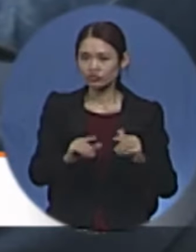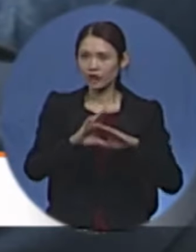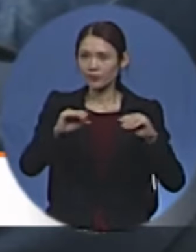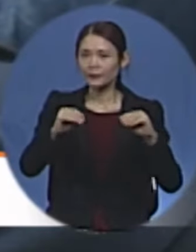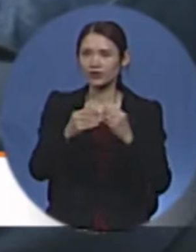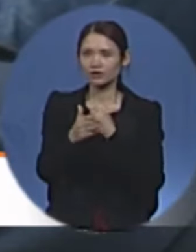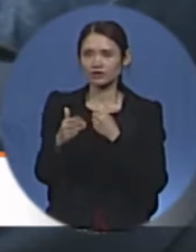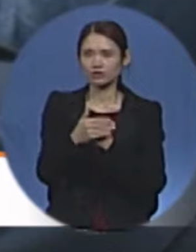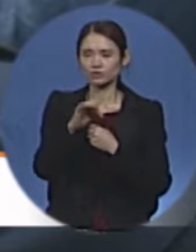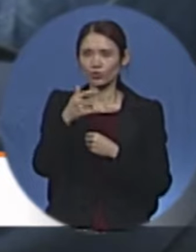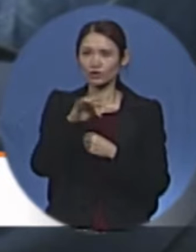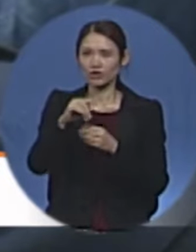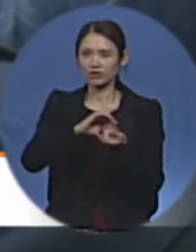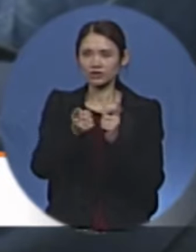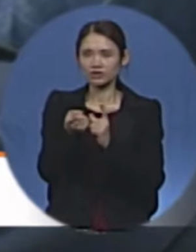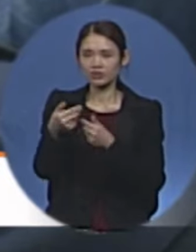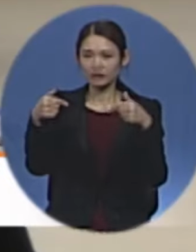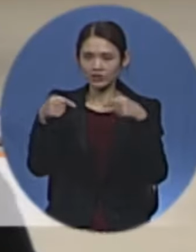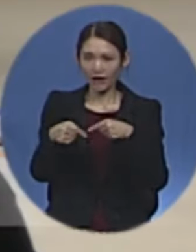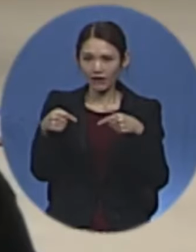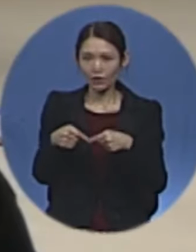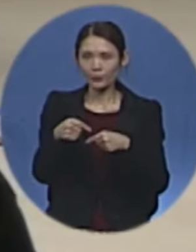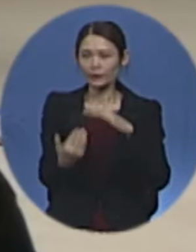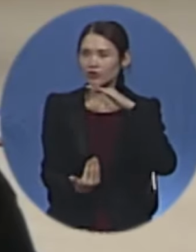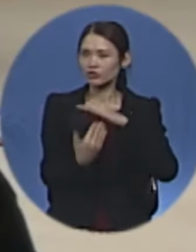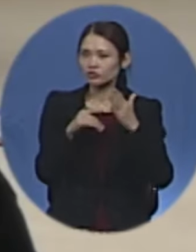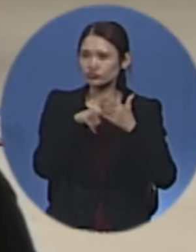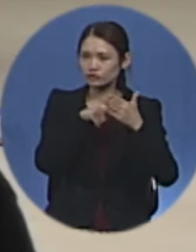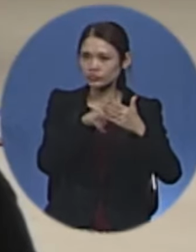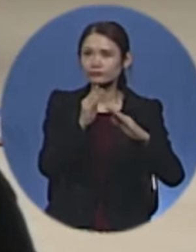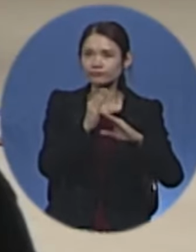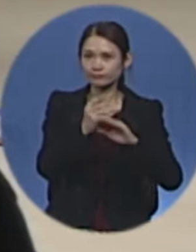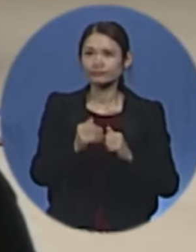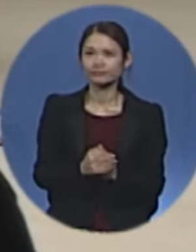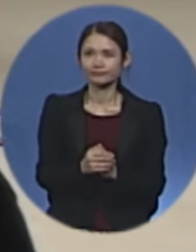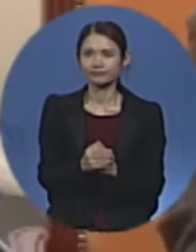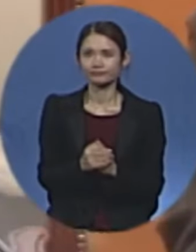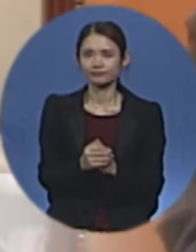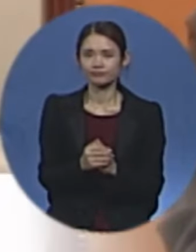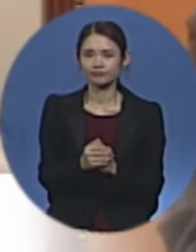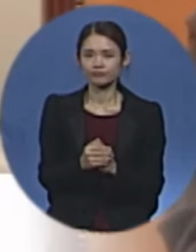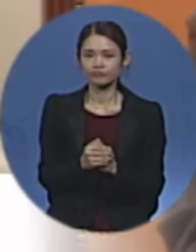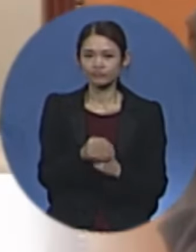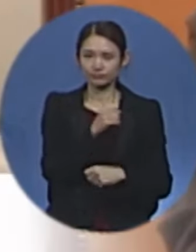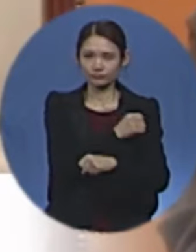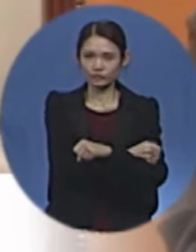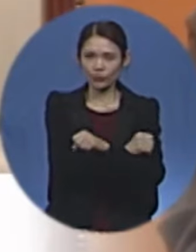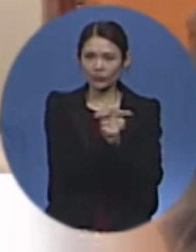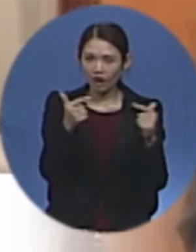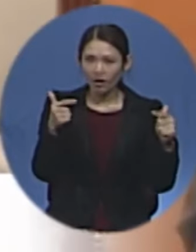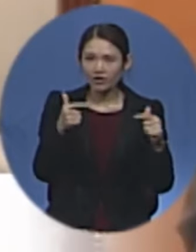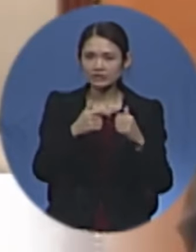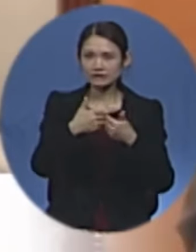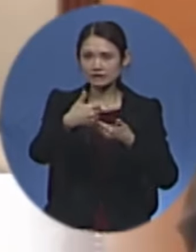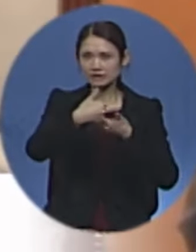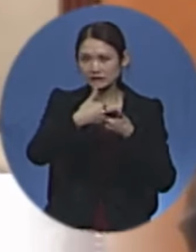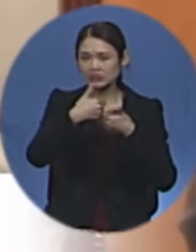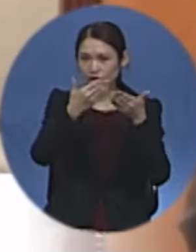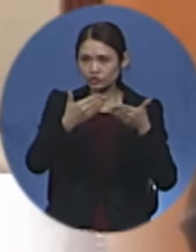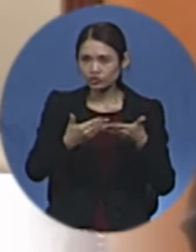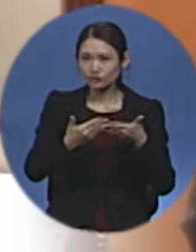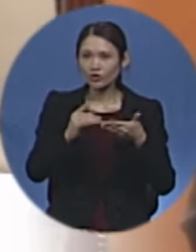노사정 대타협이 최우선 과제로 삼는 방안도 추진하기로 했습니다. 노사가 여러 가지 의지를 내는 중에 이제